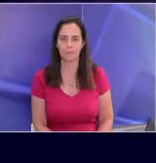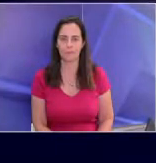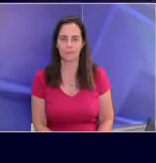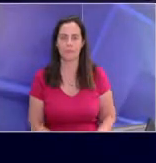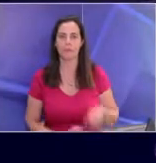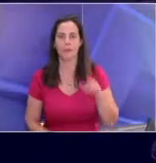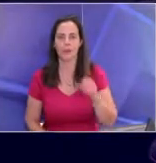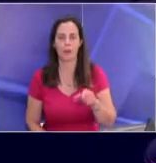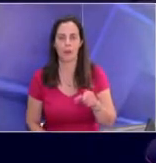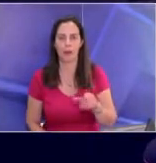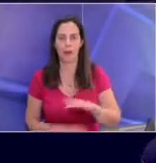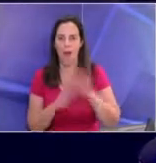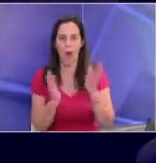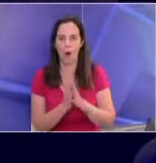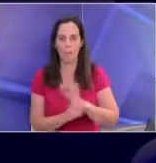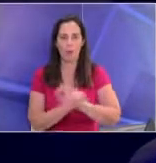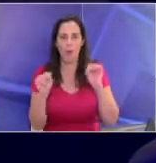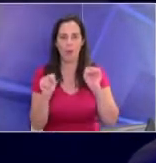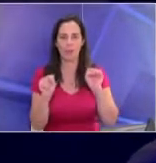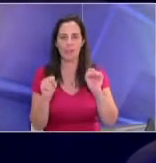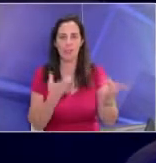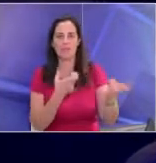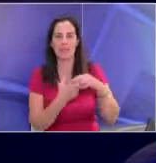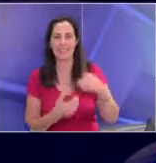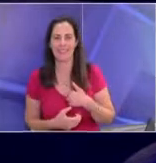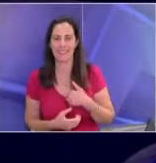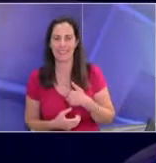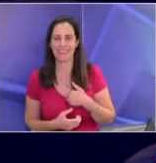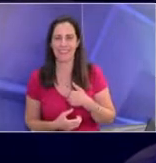האייטמים רותחים, כאילו, הכל מתפוצץ פה באולפן. מצטרפת אלינו.